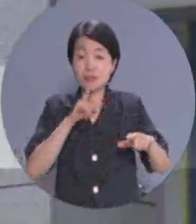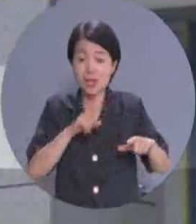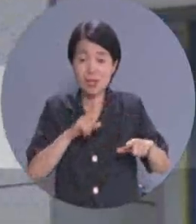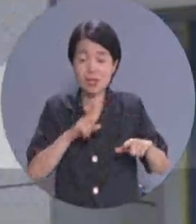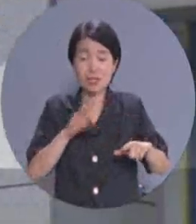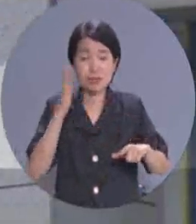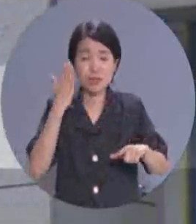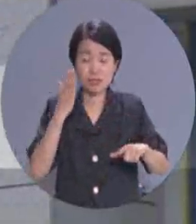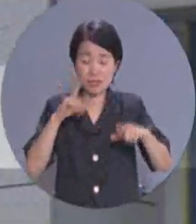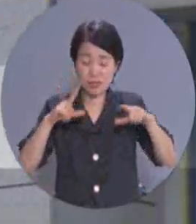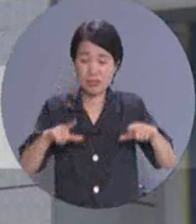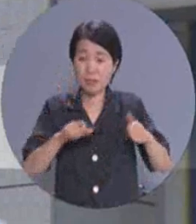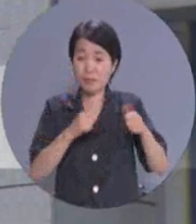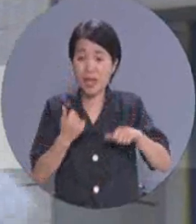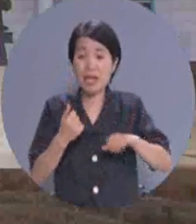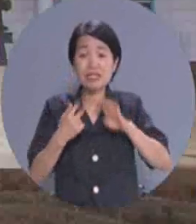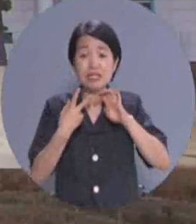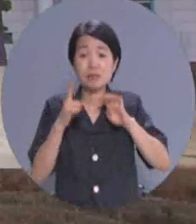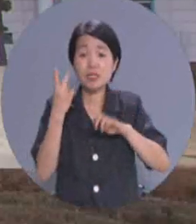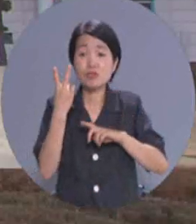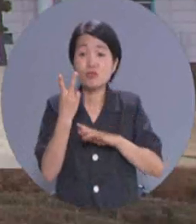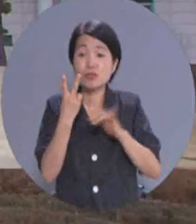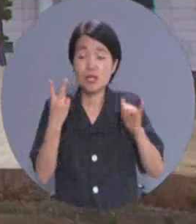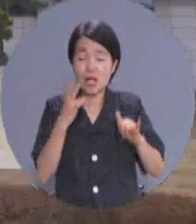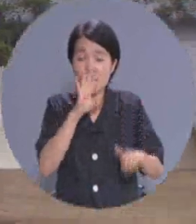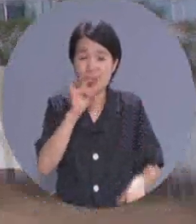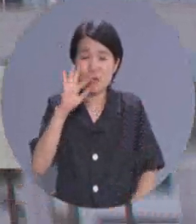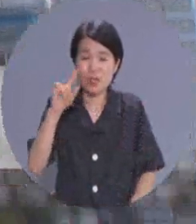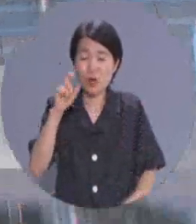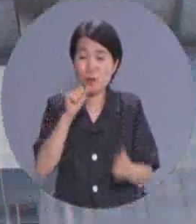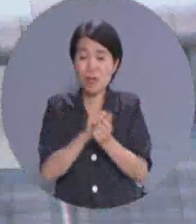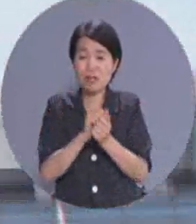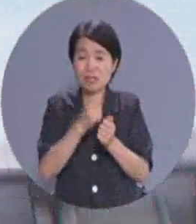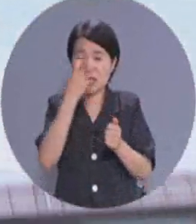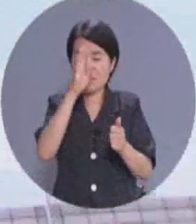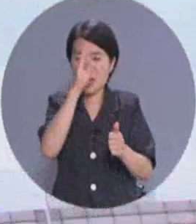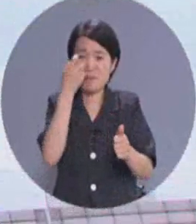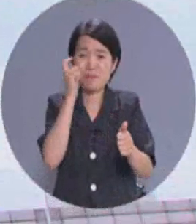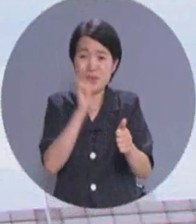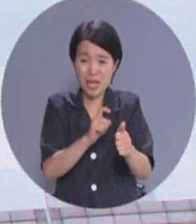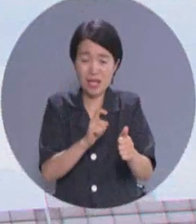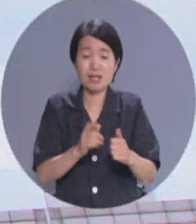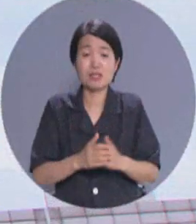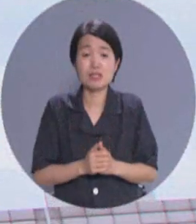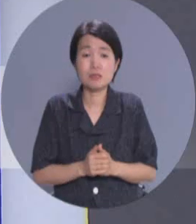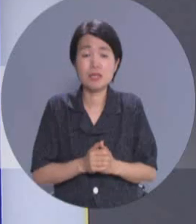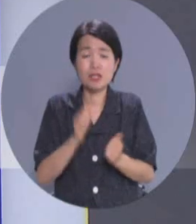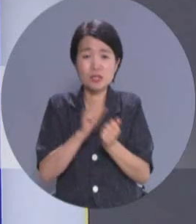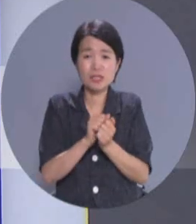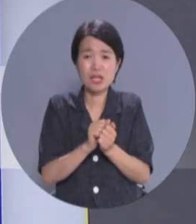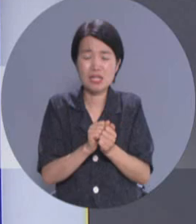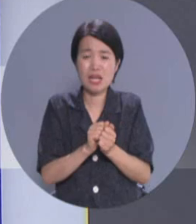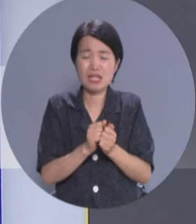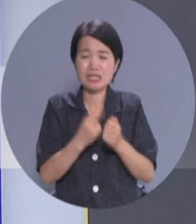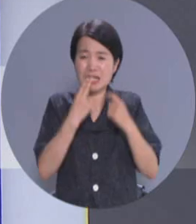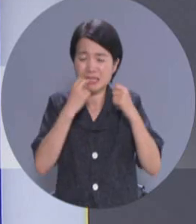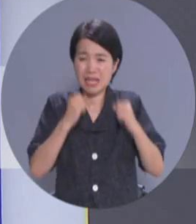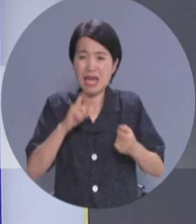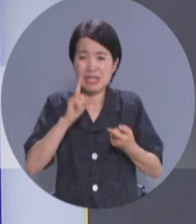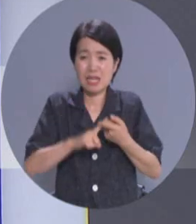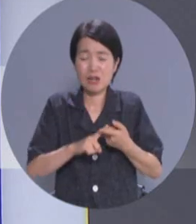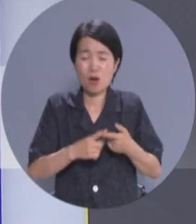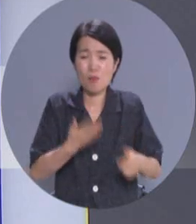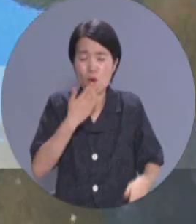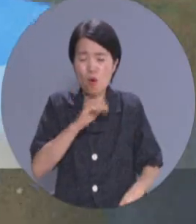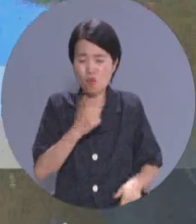최근 도내에서 사망한 40대 두 명이 비브리어 패혈증 양성 판정을 받았으며 어패류를 날것으로 섭취한